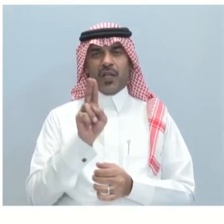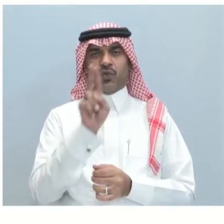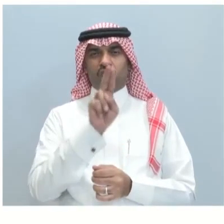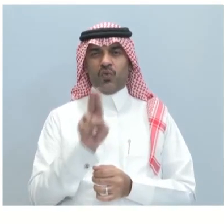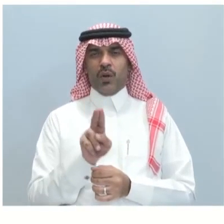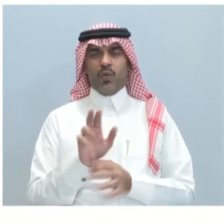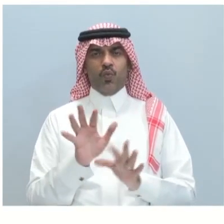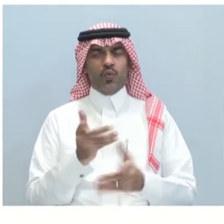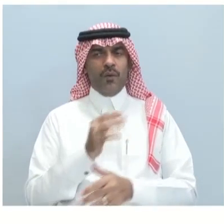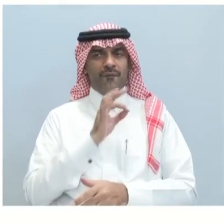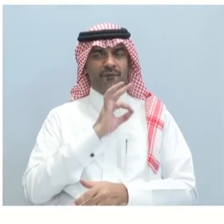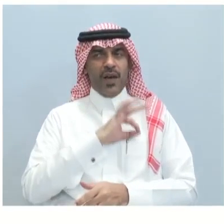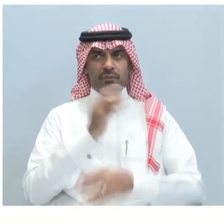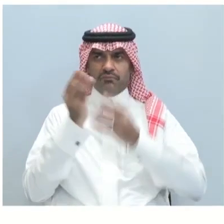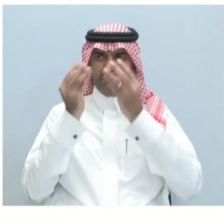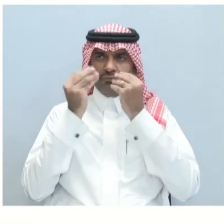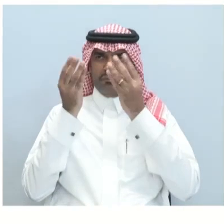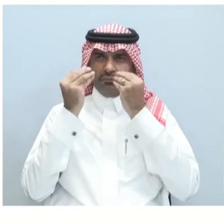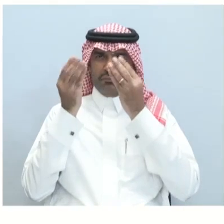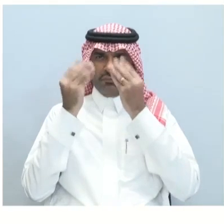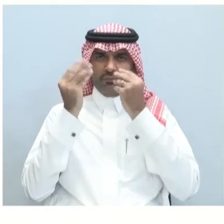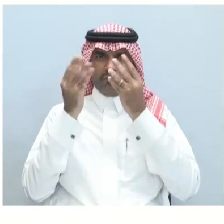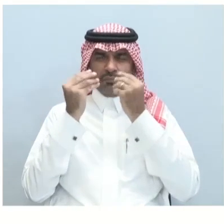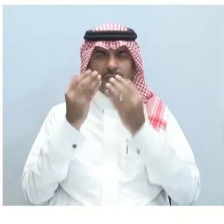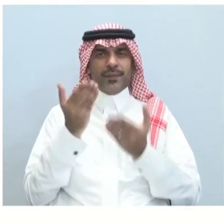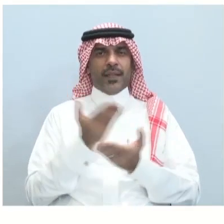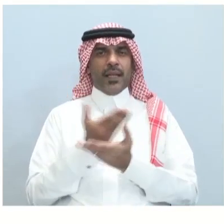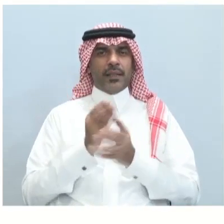ما هي فائده تعلم معرفه الدراسات الاجتماعيه